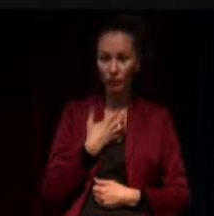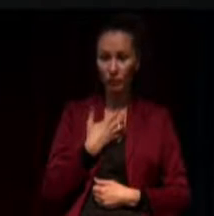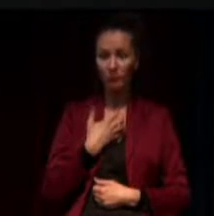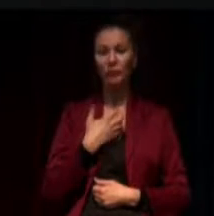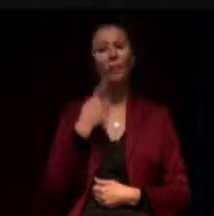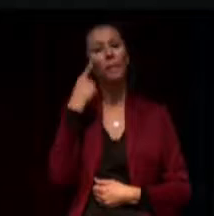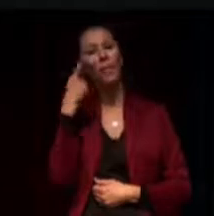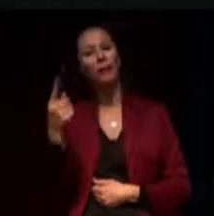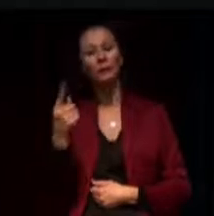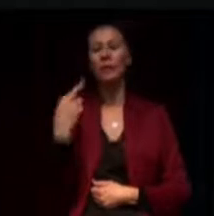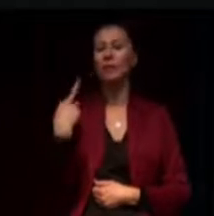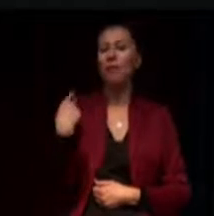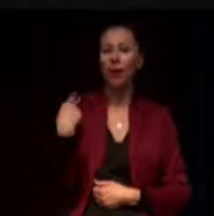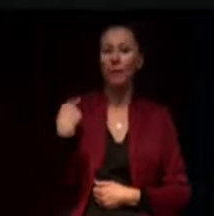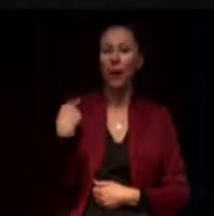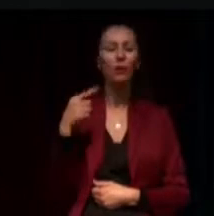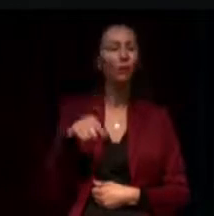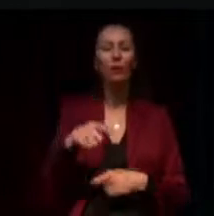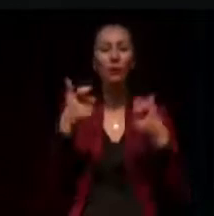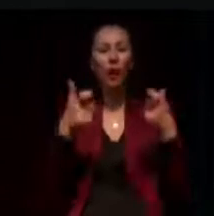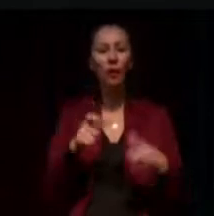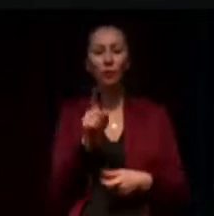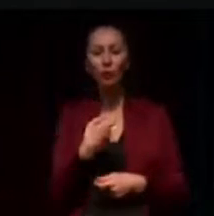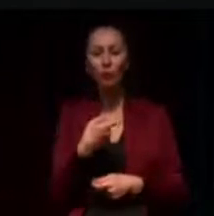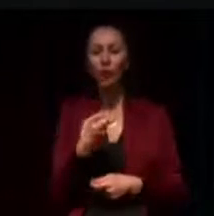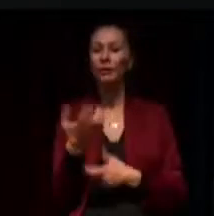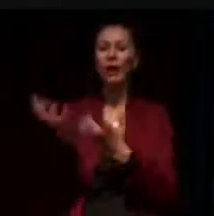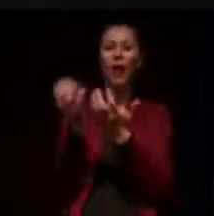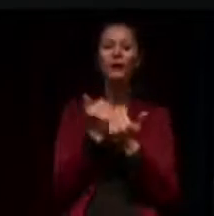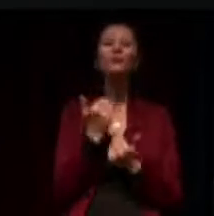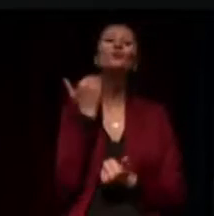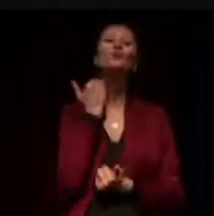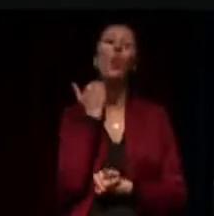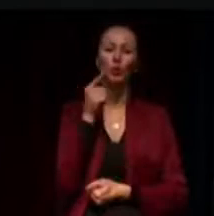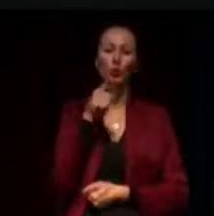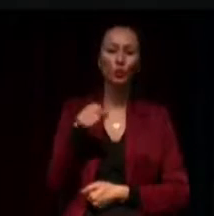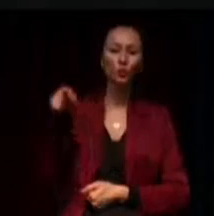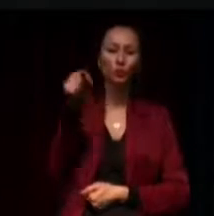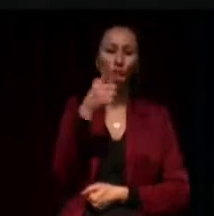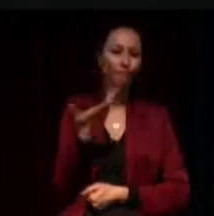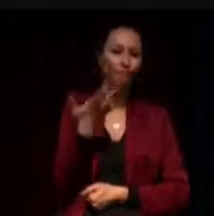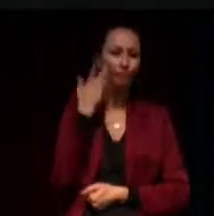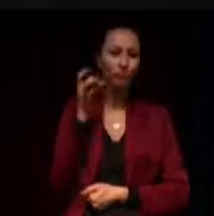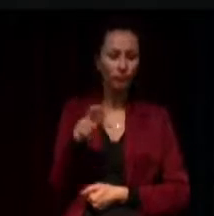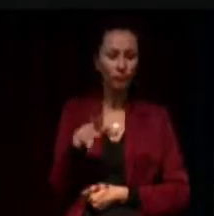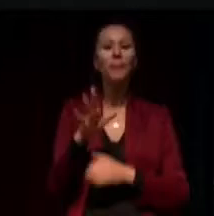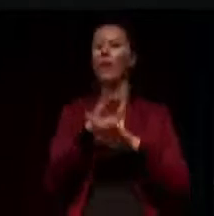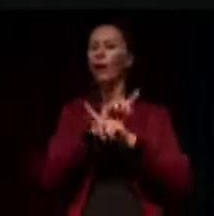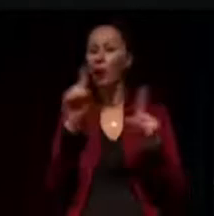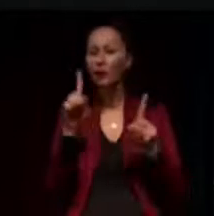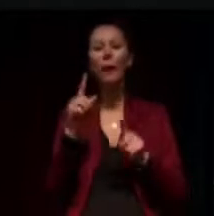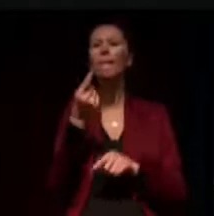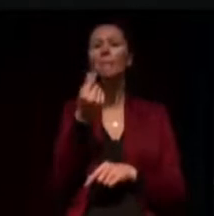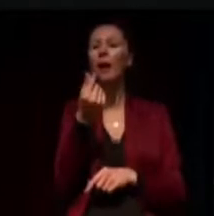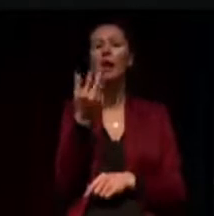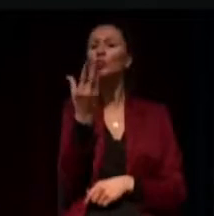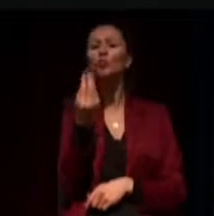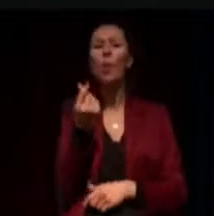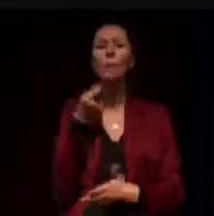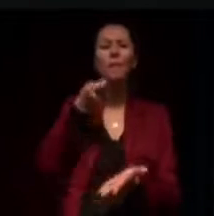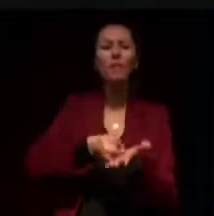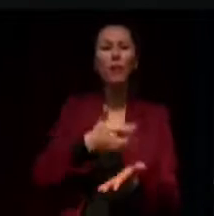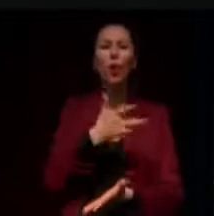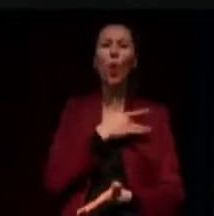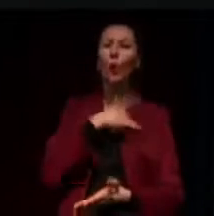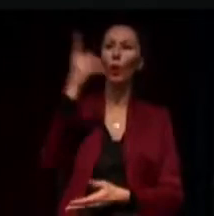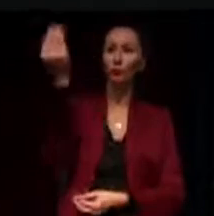Baktığımız zaman rakamlar, bunu nereden alacağız? Aldığımız borçlarla bunu şey yapabiliriz. Hayır, para, çok böyle para vermeye